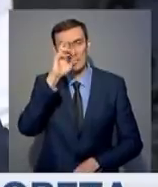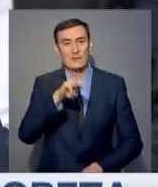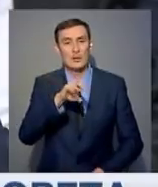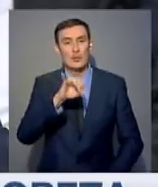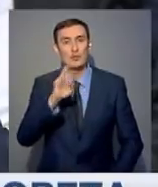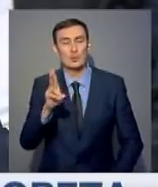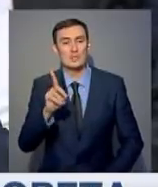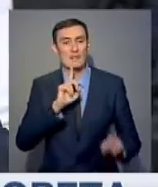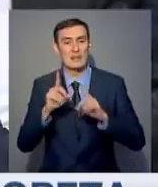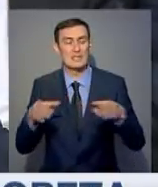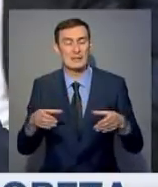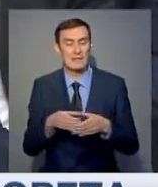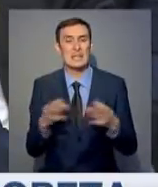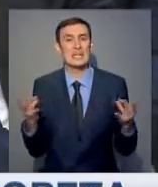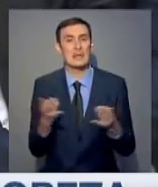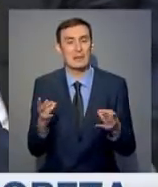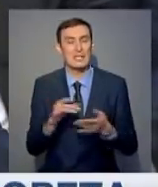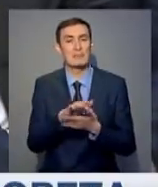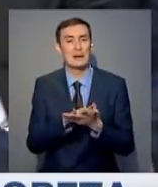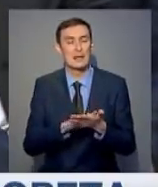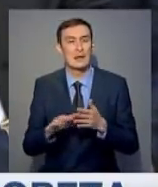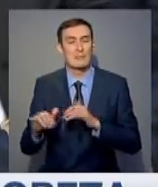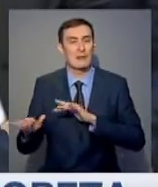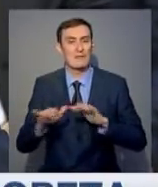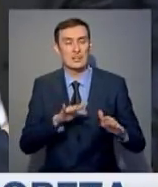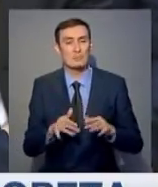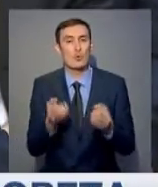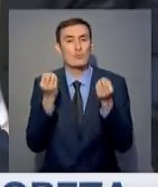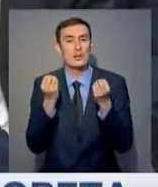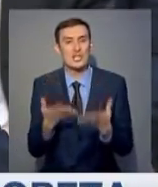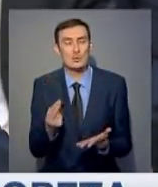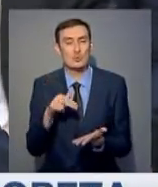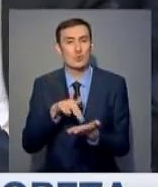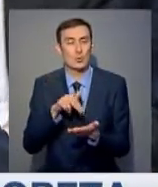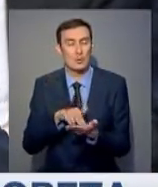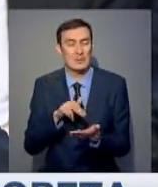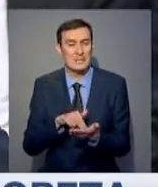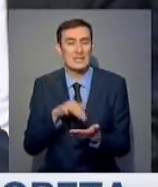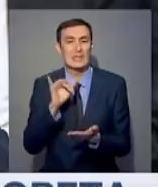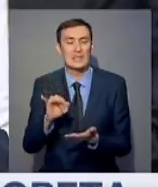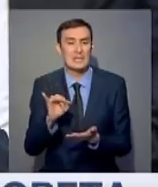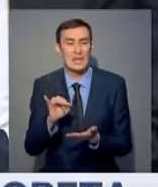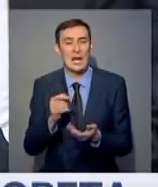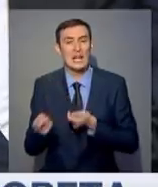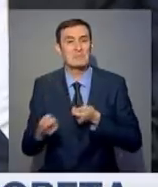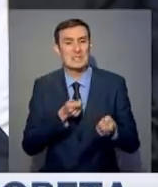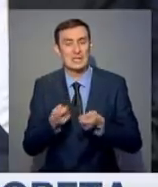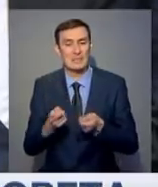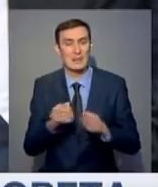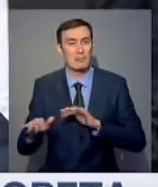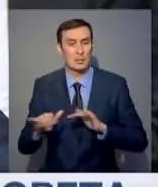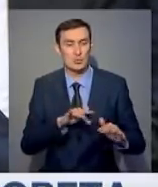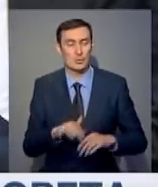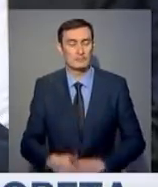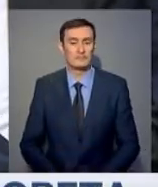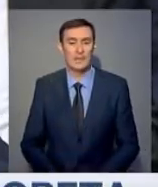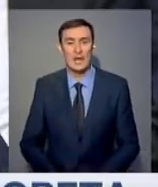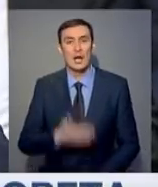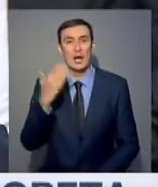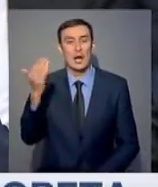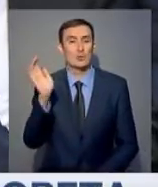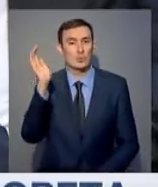юрского совета необходимо проводить работу по упрощению тарифной политики и административных процедур от